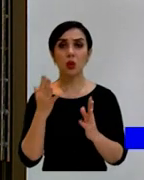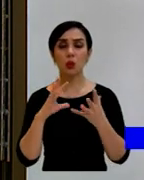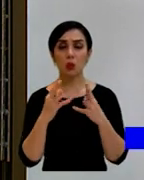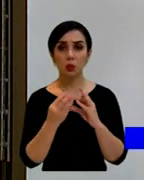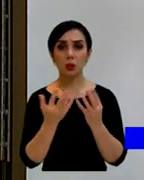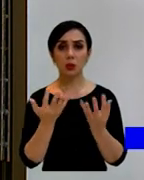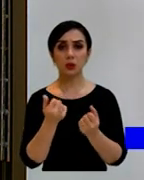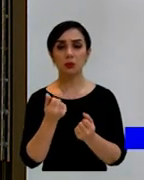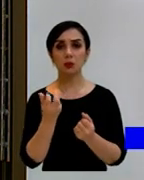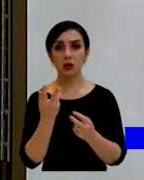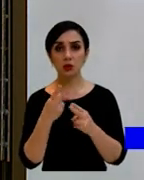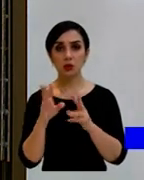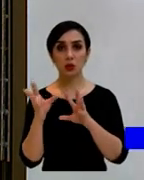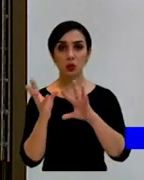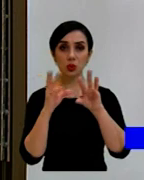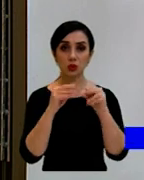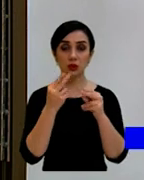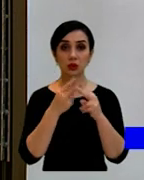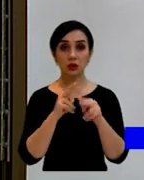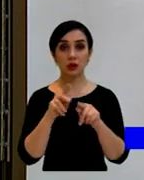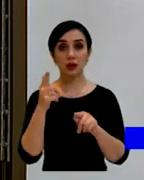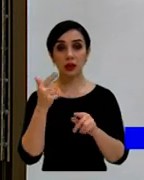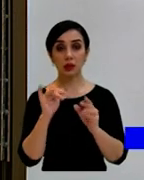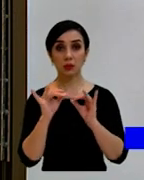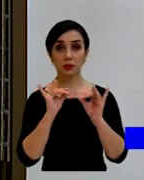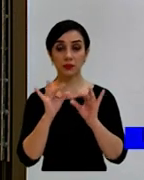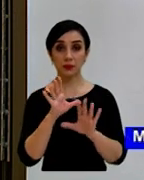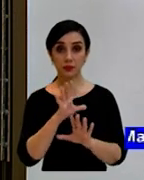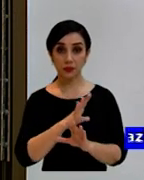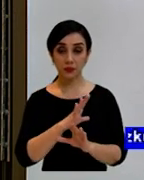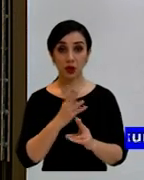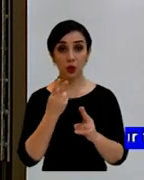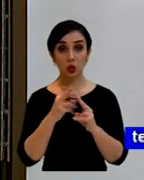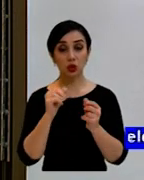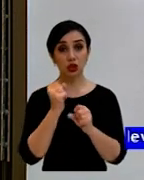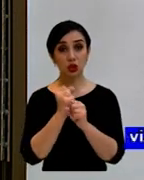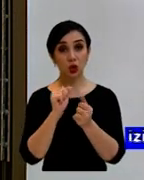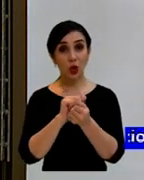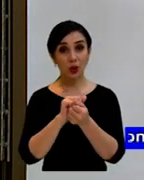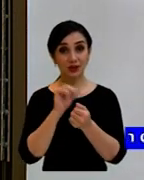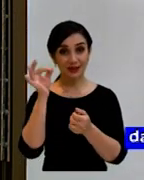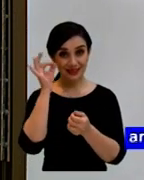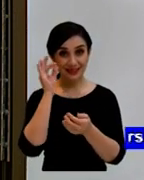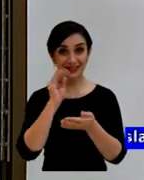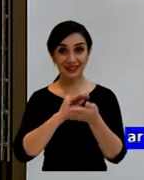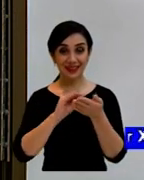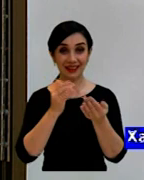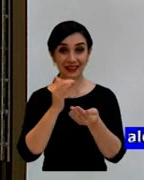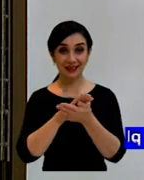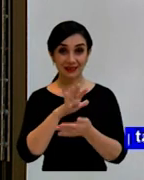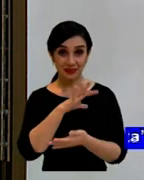olganda bir qator ko'chirma o'zlashtirma gaplar uslubiyati haqida gaplashdik. Ish qog'ozlari bilan tanishdik. Keling